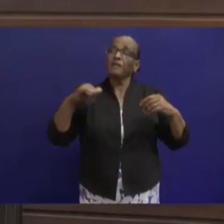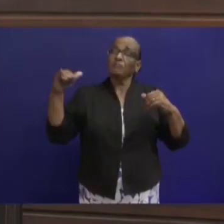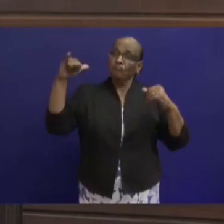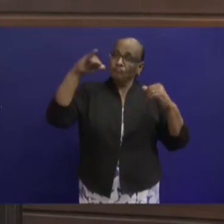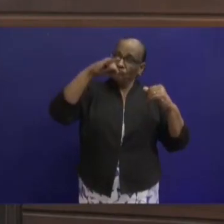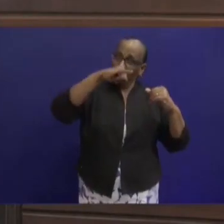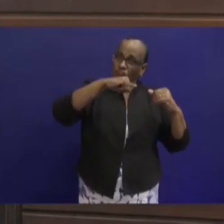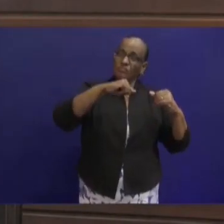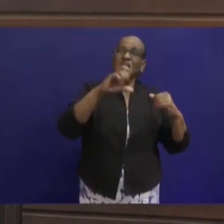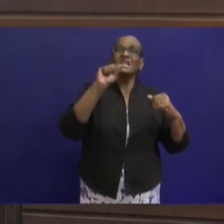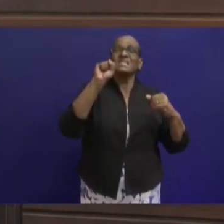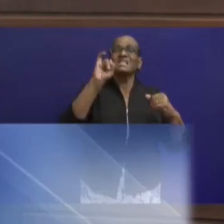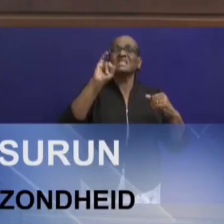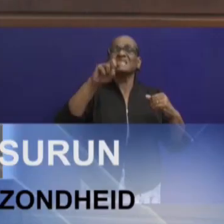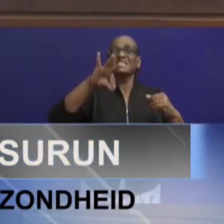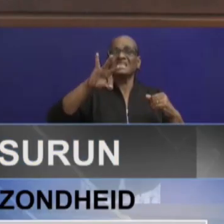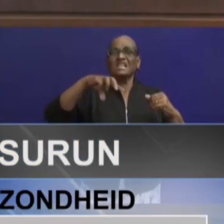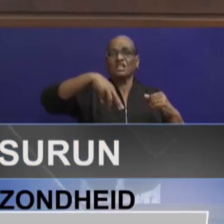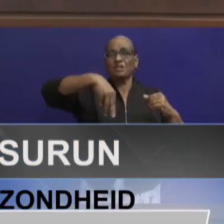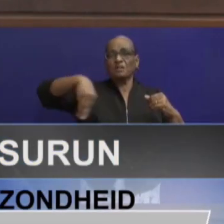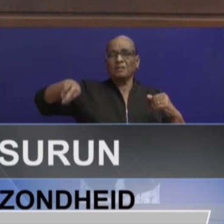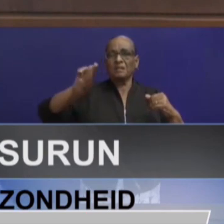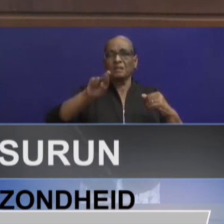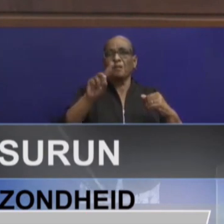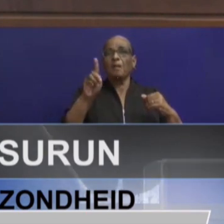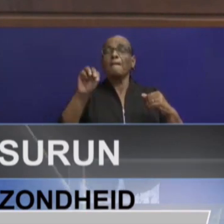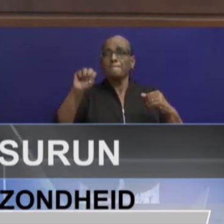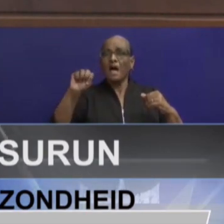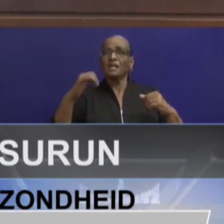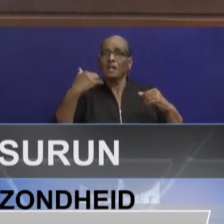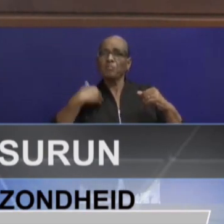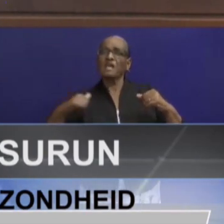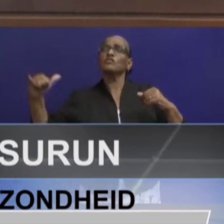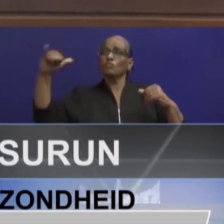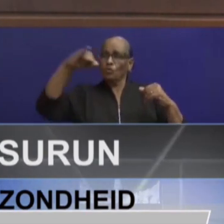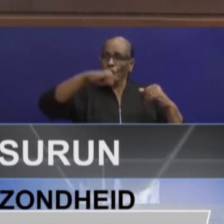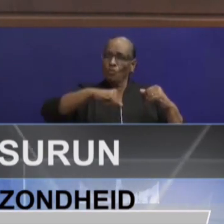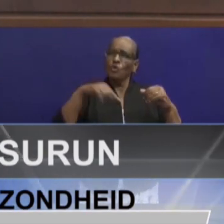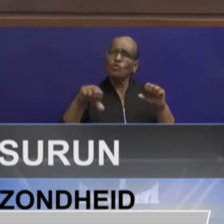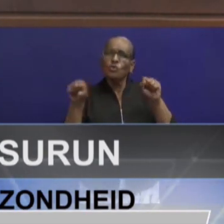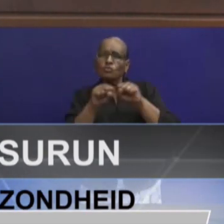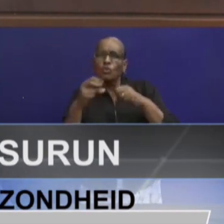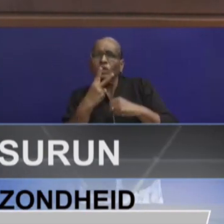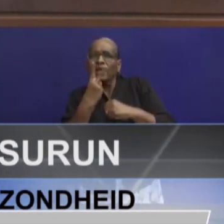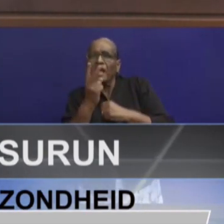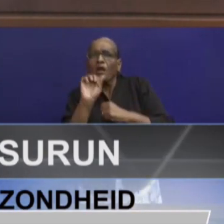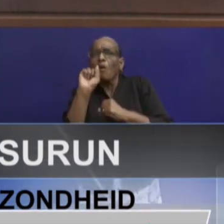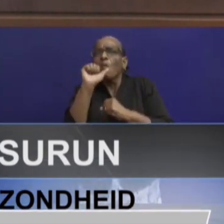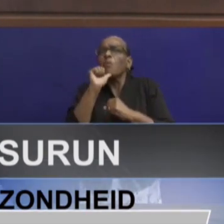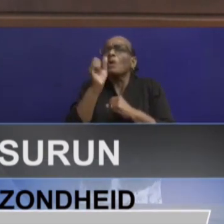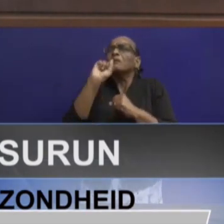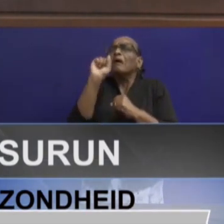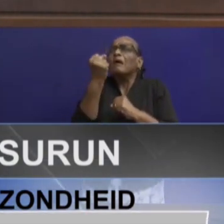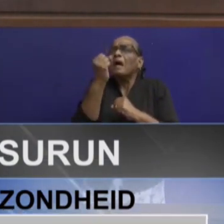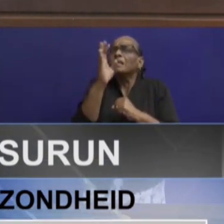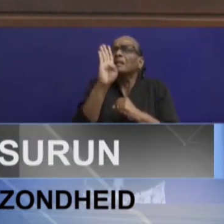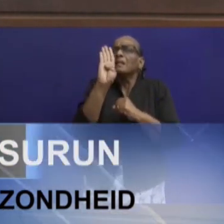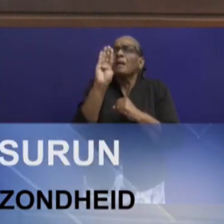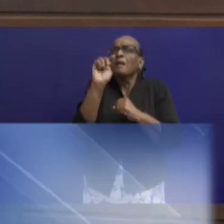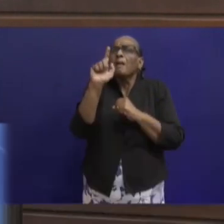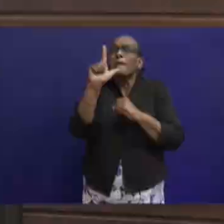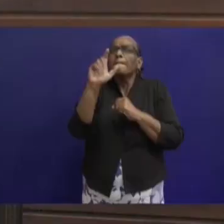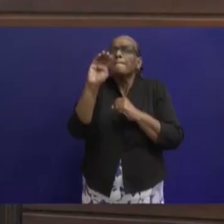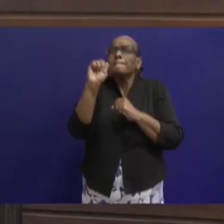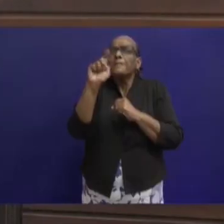die nog uit Sint Maarten met enkele mensen moet komen. En we zijn nu drukdoende te kijken naar de mogelijkheid voor Belem en voor